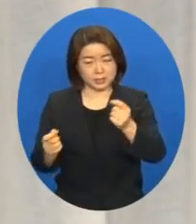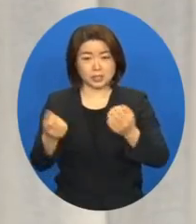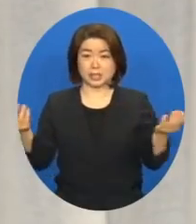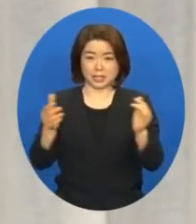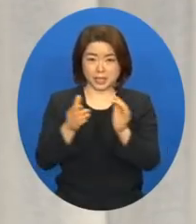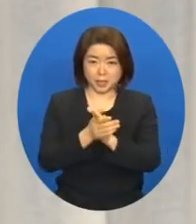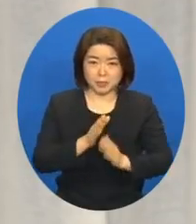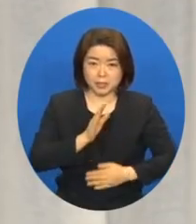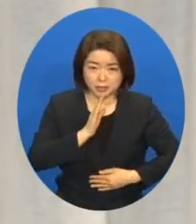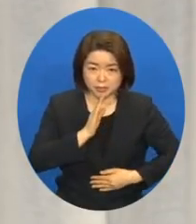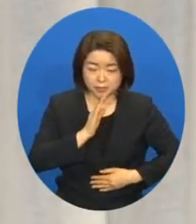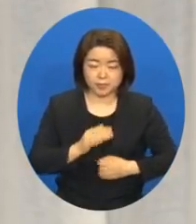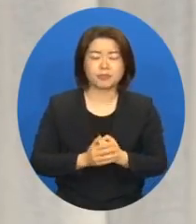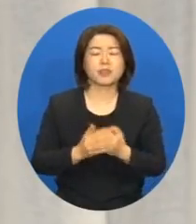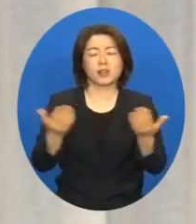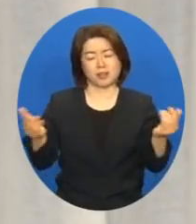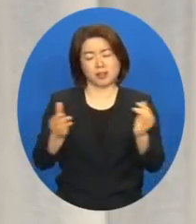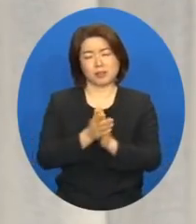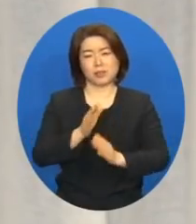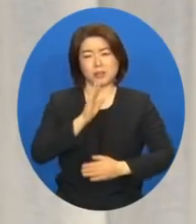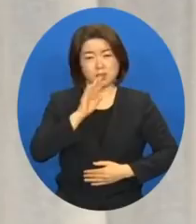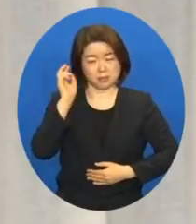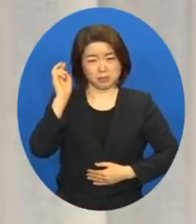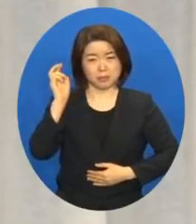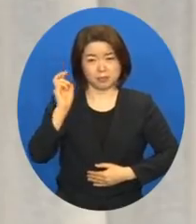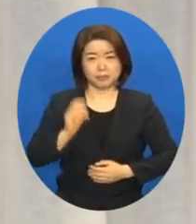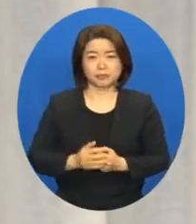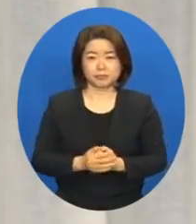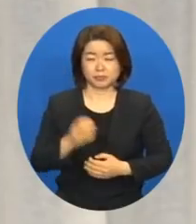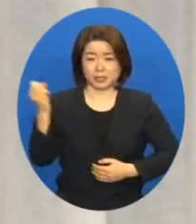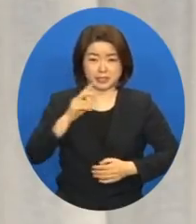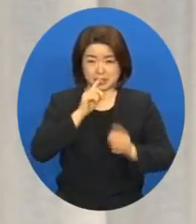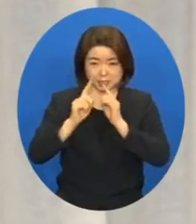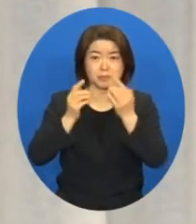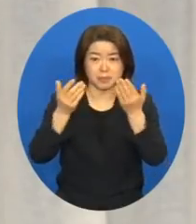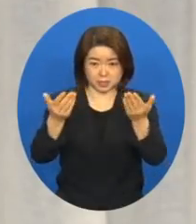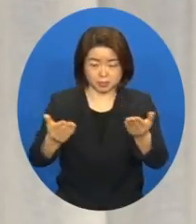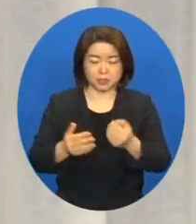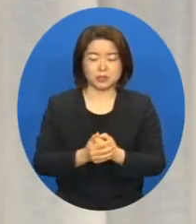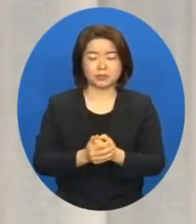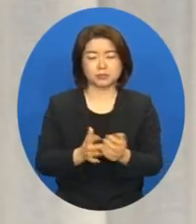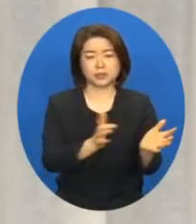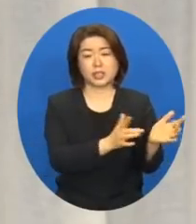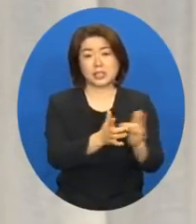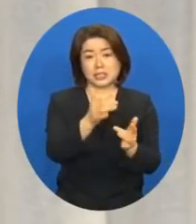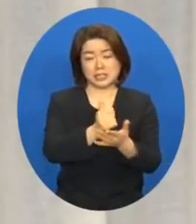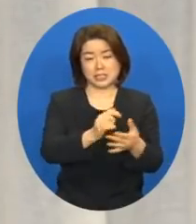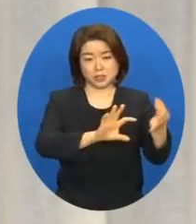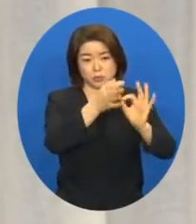아멘이십니까? 아멘이실 거예요. 다시 말씀드려요. 예수님은